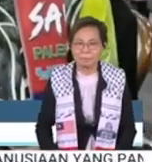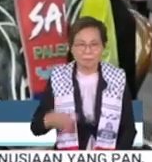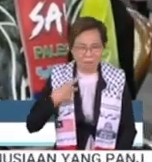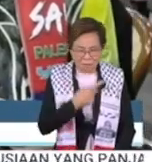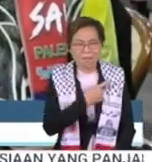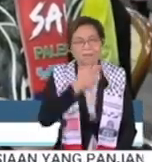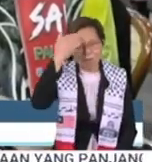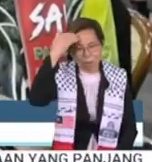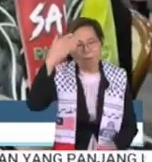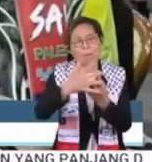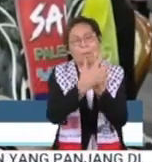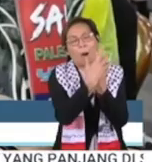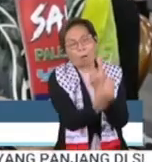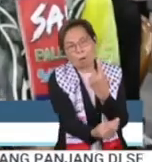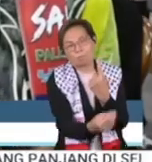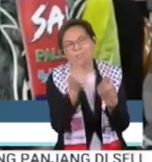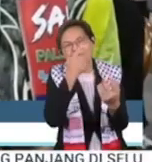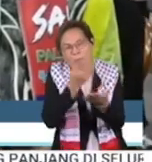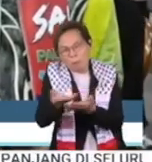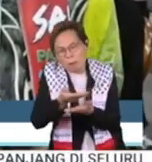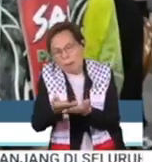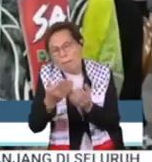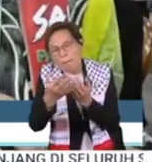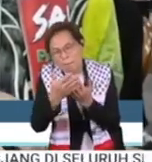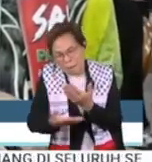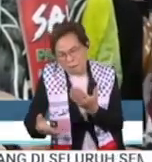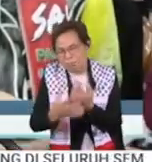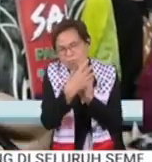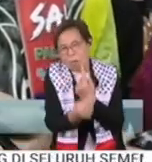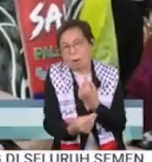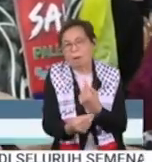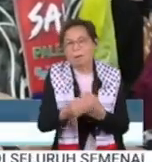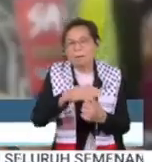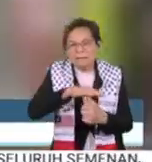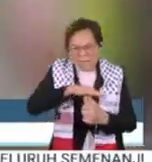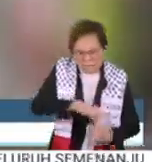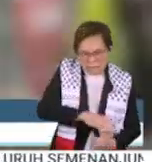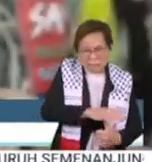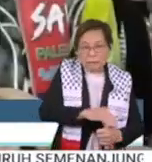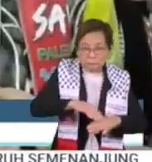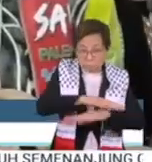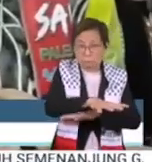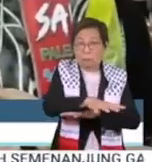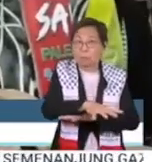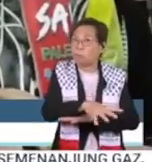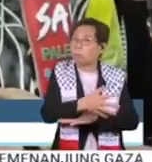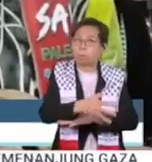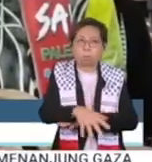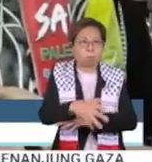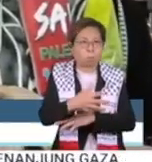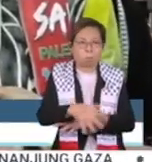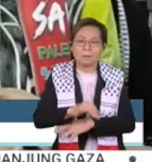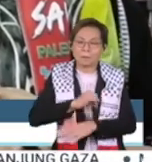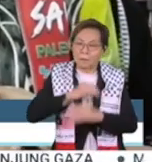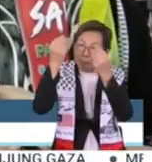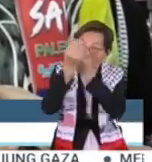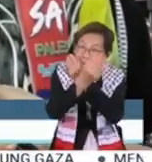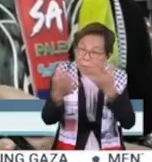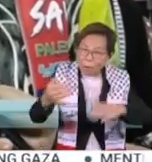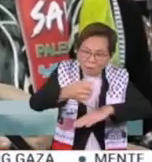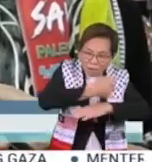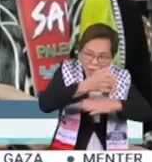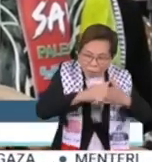Kita tahu bahawa boikot ini akan memberikan tekanan. Kesan dia itu memang besar. Cuma saya nak sampaikan sini tentang garis